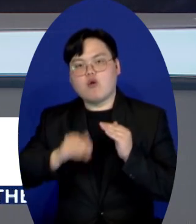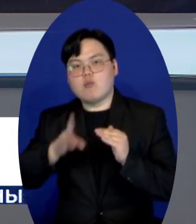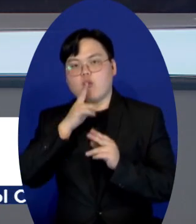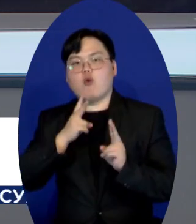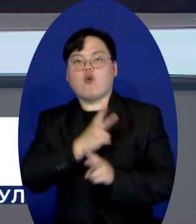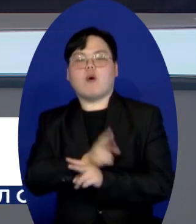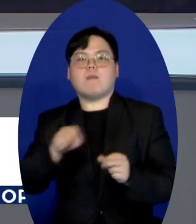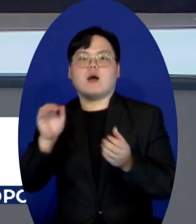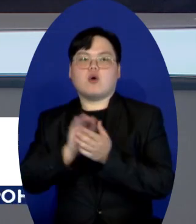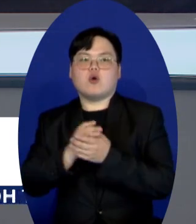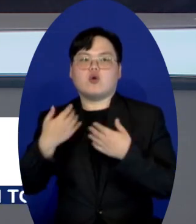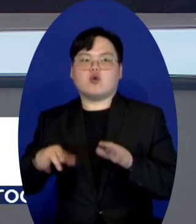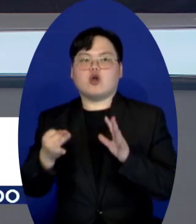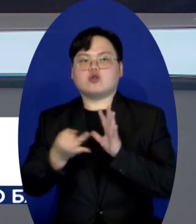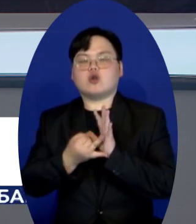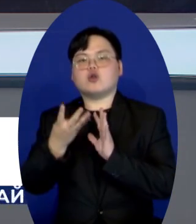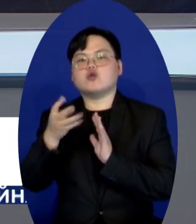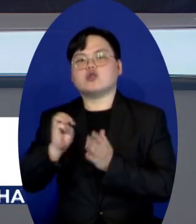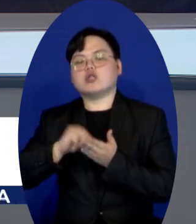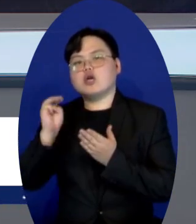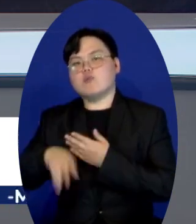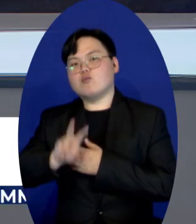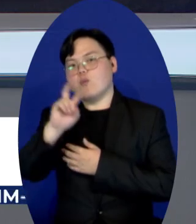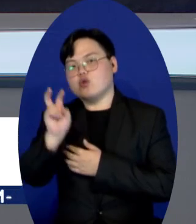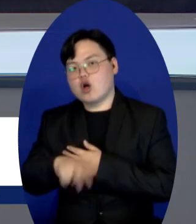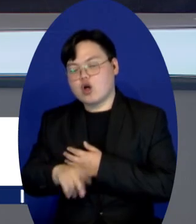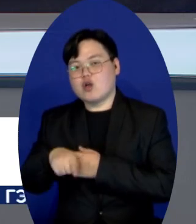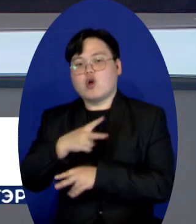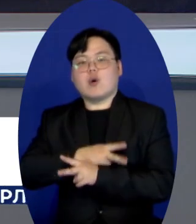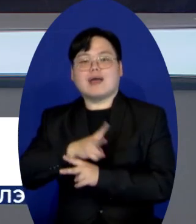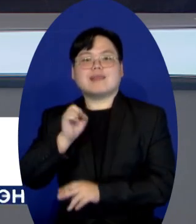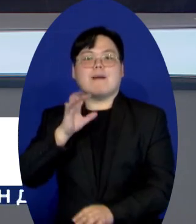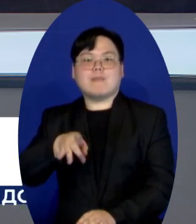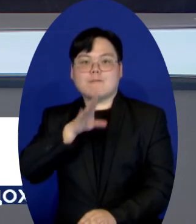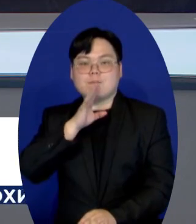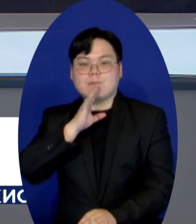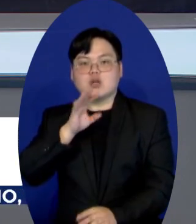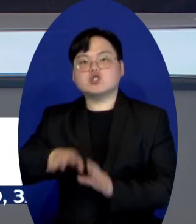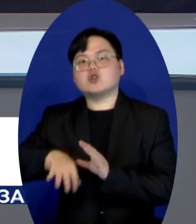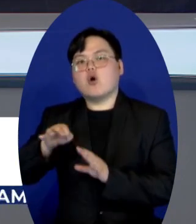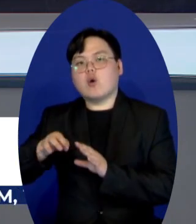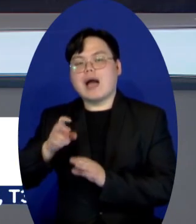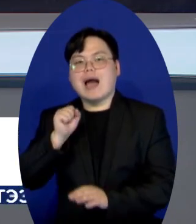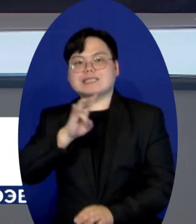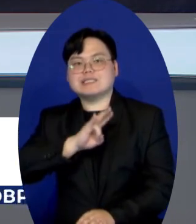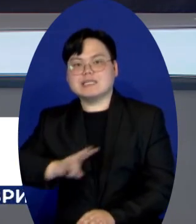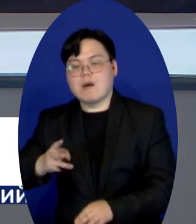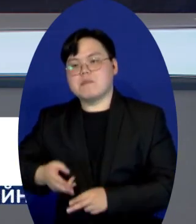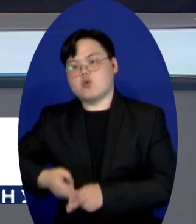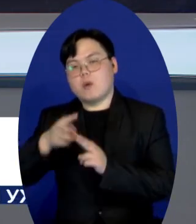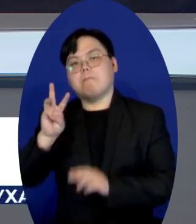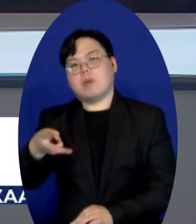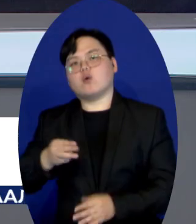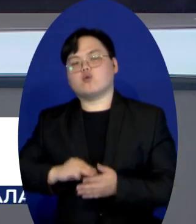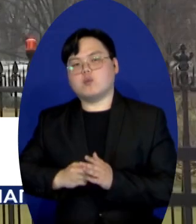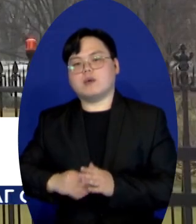зурлаа. 740 тэрбум долларын өртөг бүхий энэ хууль энэ намар болох завсрын сонгуулийн босгон дээр ардсан намд чамгүй дэм болно гэж тооцолж